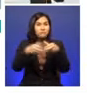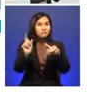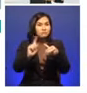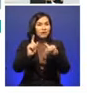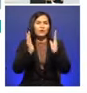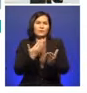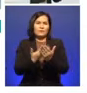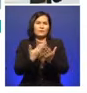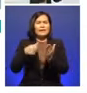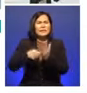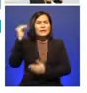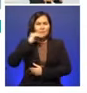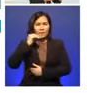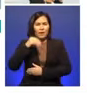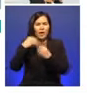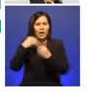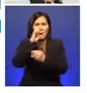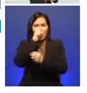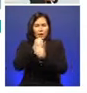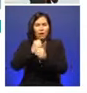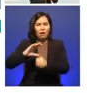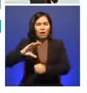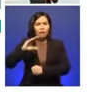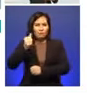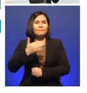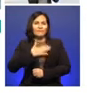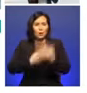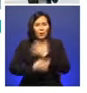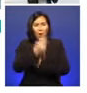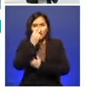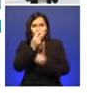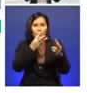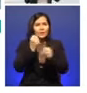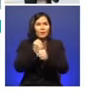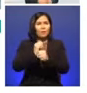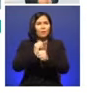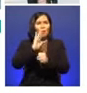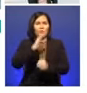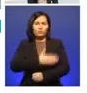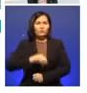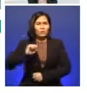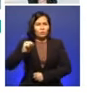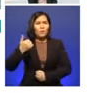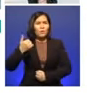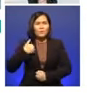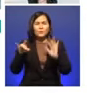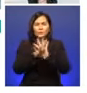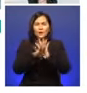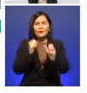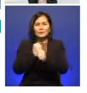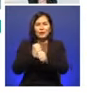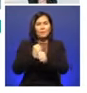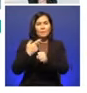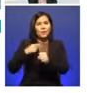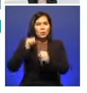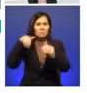หนี้สินนะครับแล้วก็ยากจริงๆผมก็ได้มีโอกาสลงไปดูแต่เราก็ทำสำเร็จแล้วก็ได้ผลผลิตทางด้านเกษตรอินทรีย์กลับคืนม